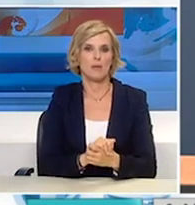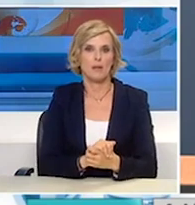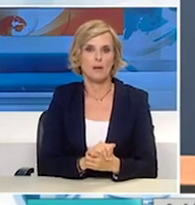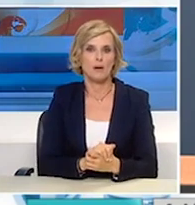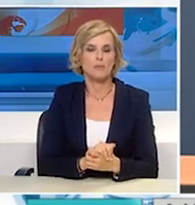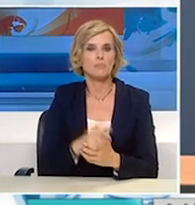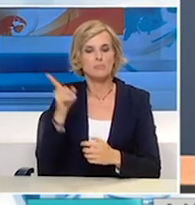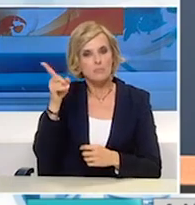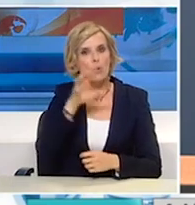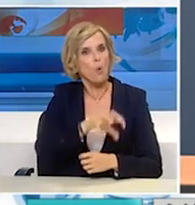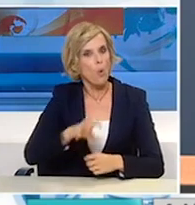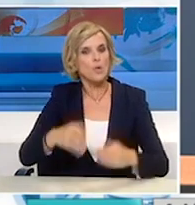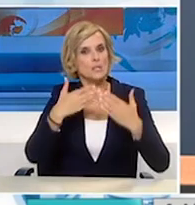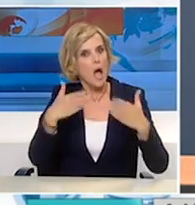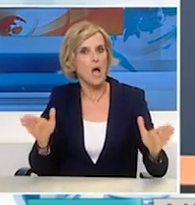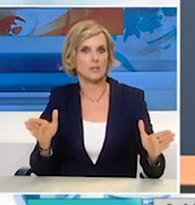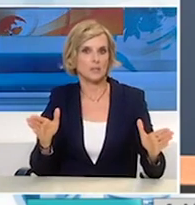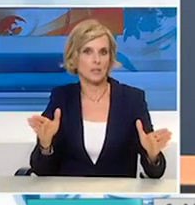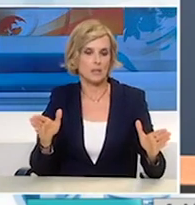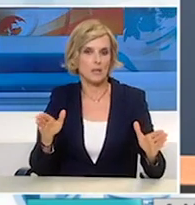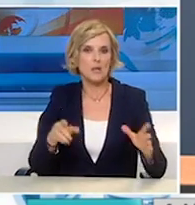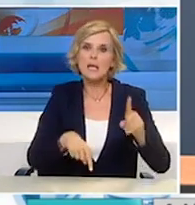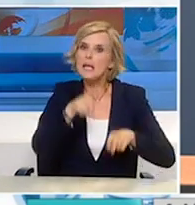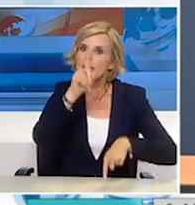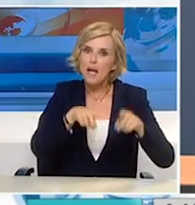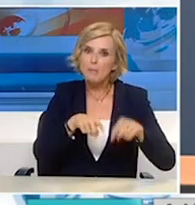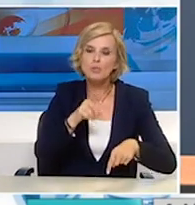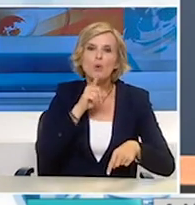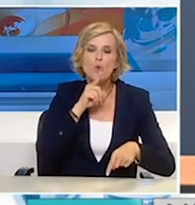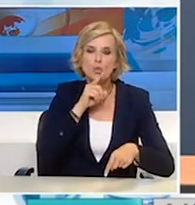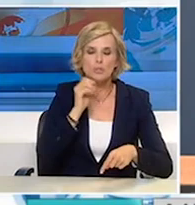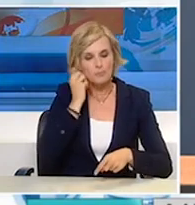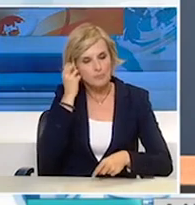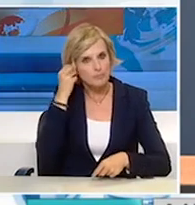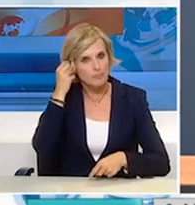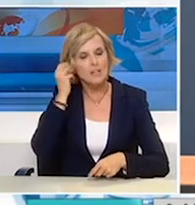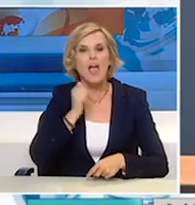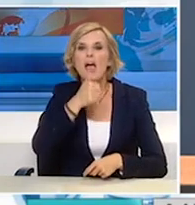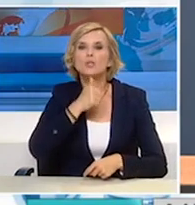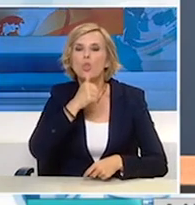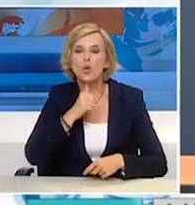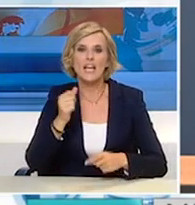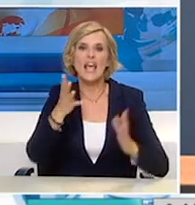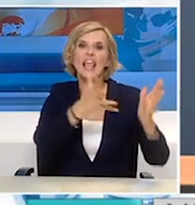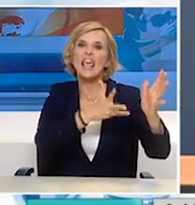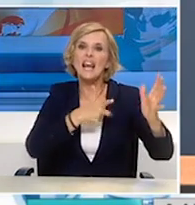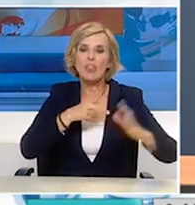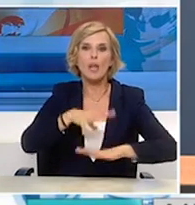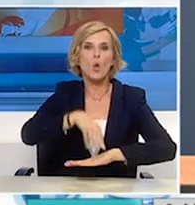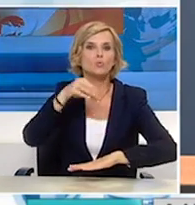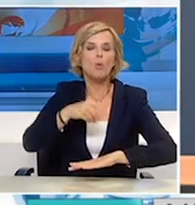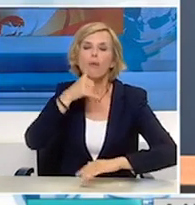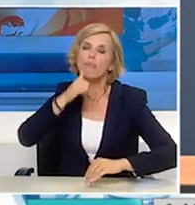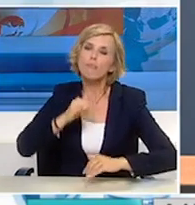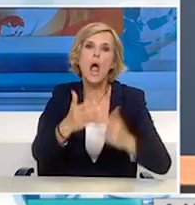από χώρες του εξωτερικού, εκτός Ευρωπαϊκής Ένωσης, ενώ σε κάποιες χώρες όπως η Εσθονία, η Ισλανδία και η Σουηδία τα σχολεία δεν έκλεισαν ποτέ.